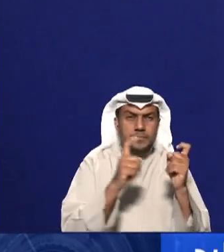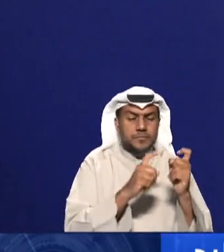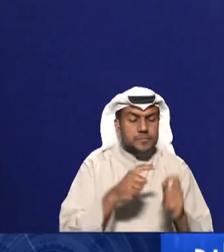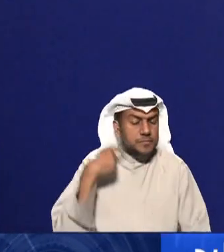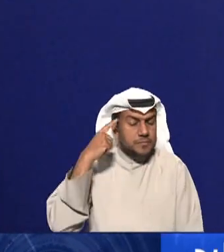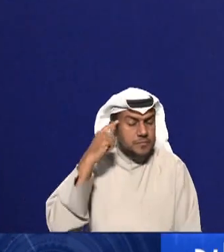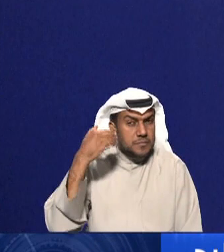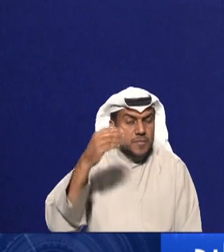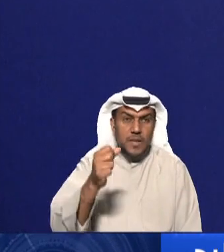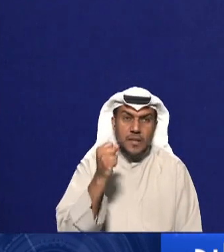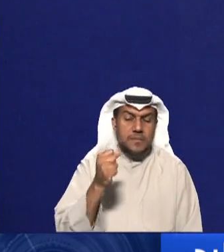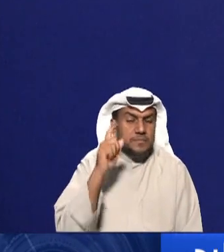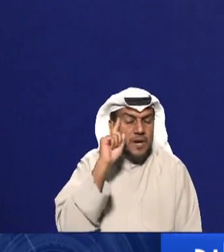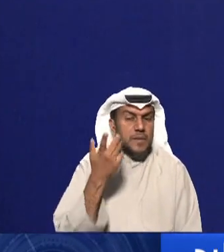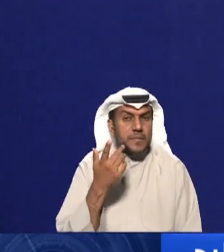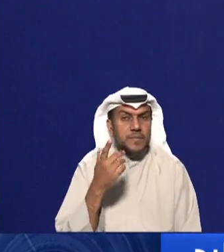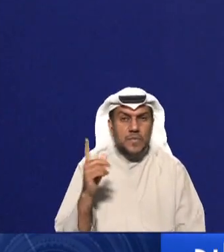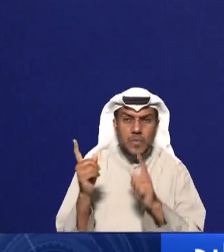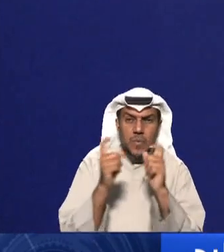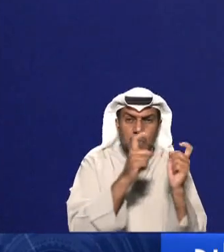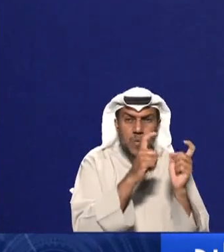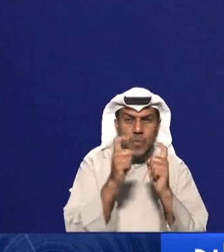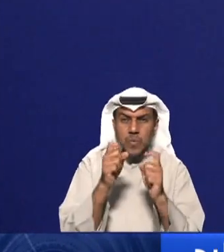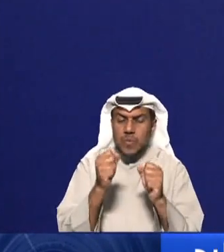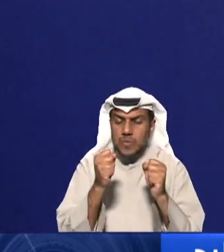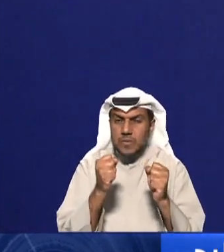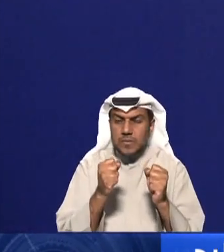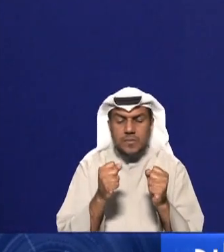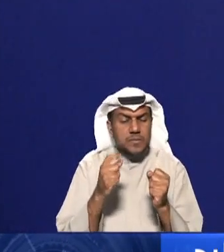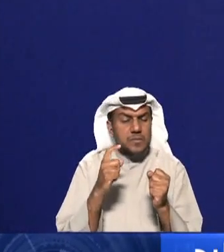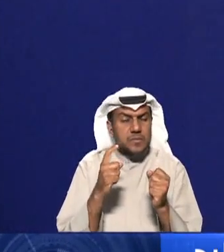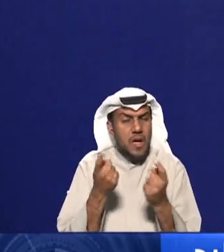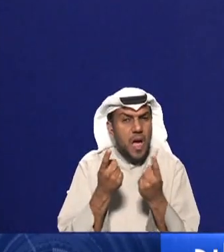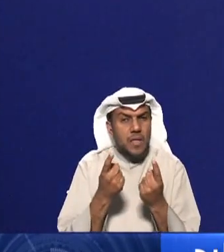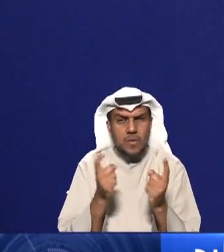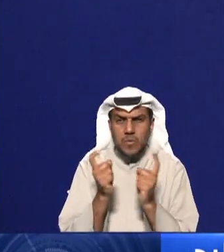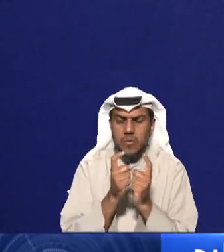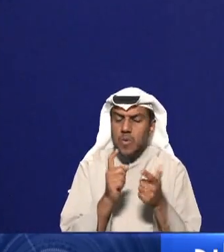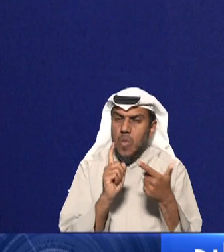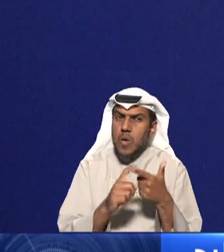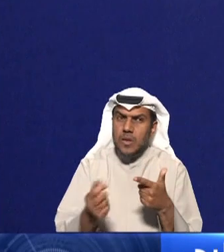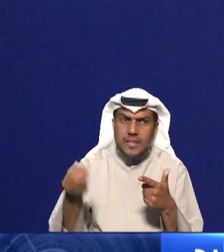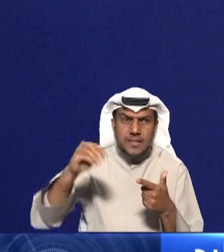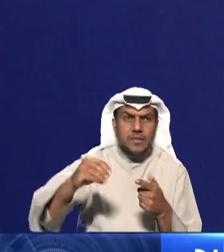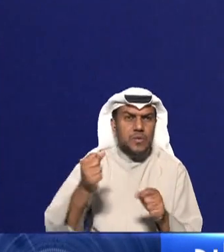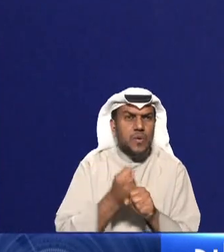المباراة، مو عطينها مداشين جدية، يعني غلطنا بهالموضوع، والشوط الثاني عدلنا أمورنا